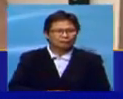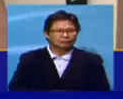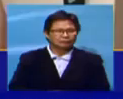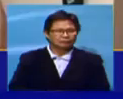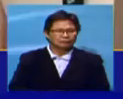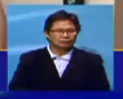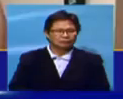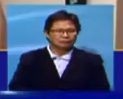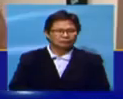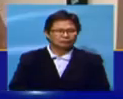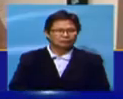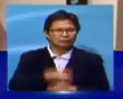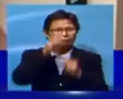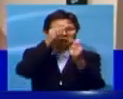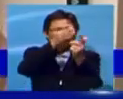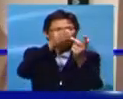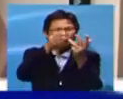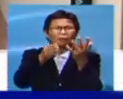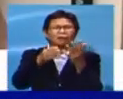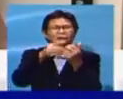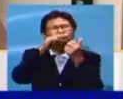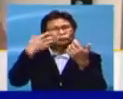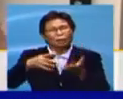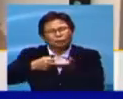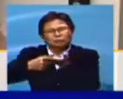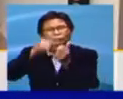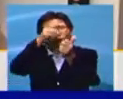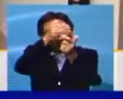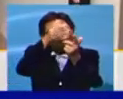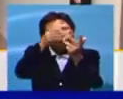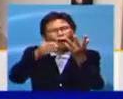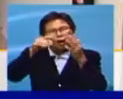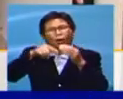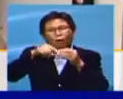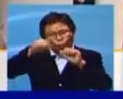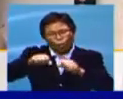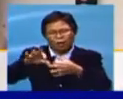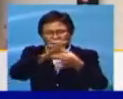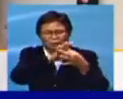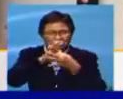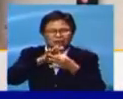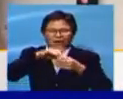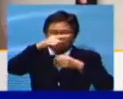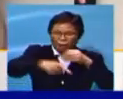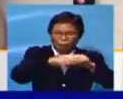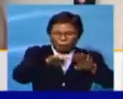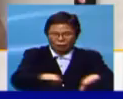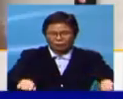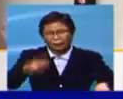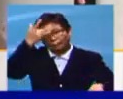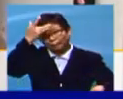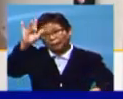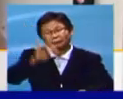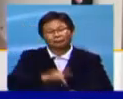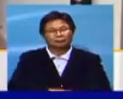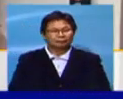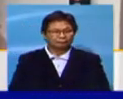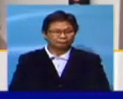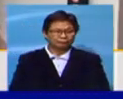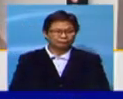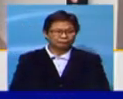beberapa aspek yang kita boleh bekerjasama berkenaan dengan kanak-kanak pintar ya